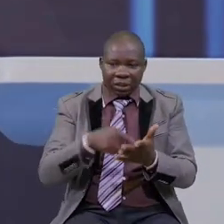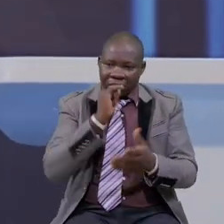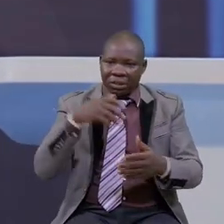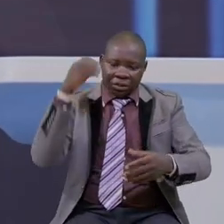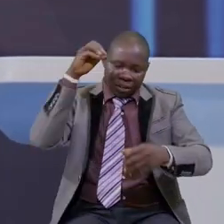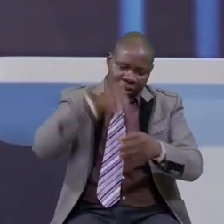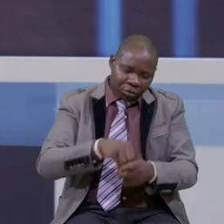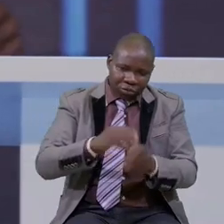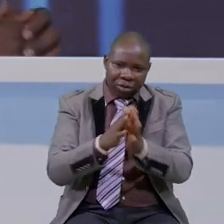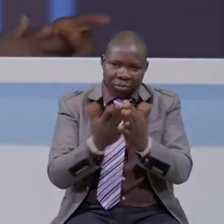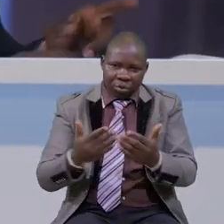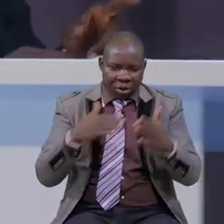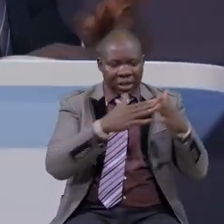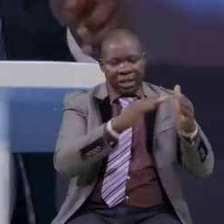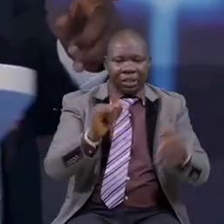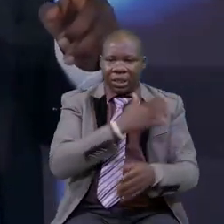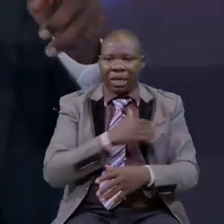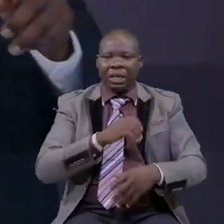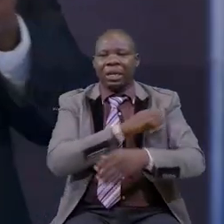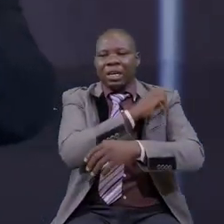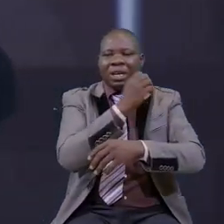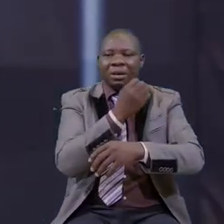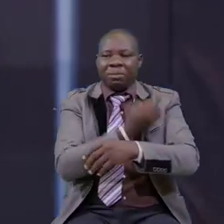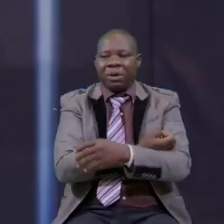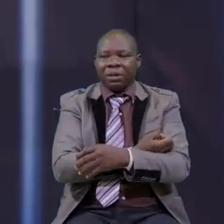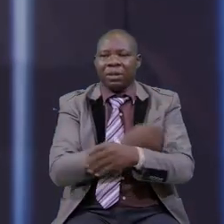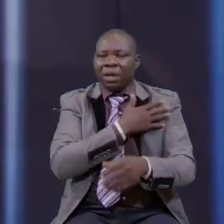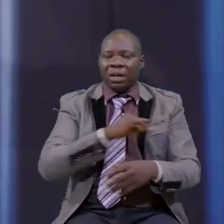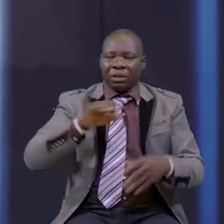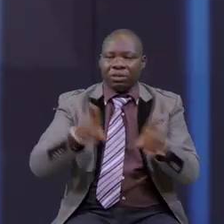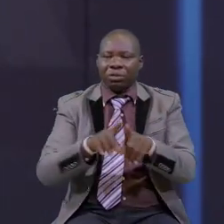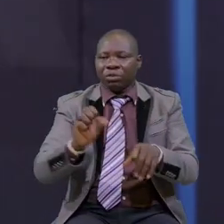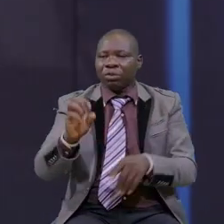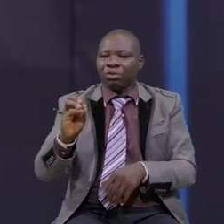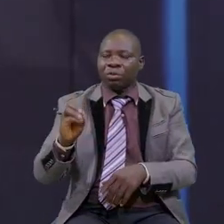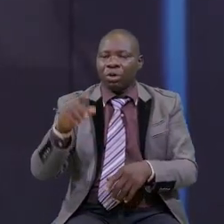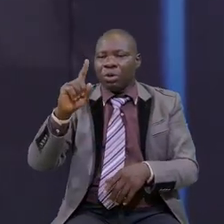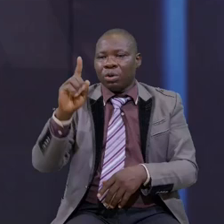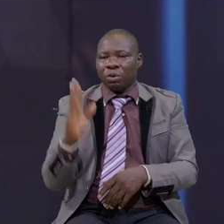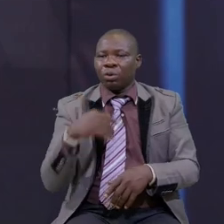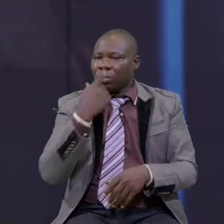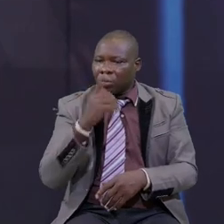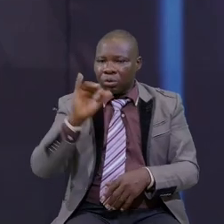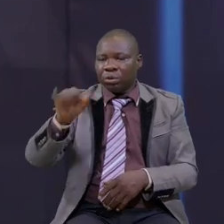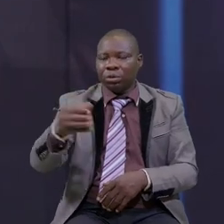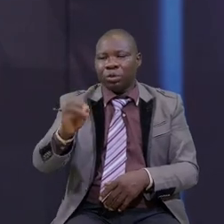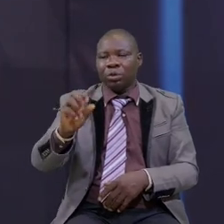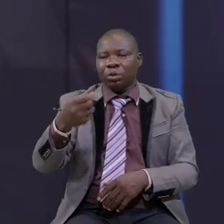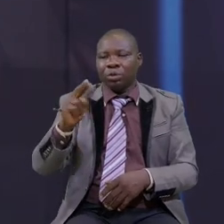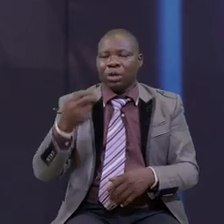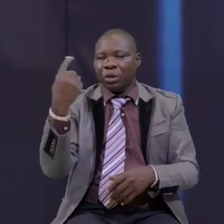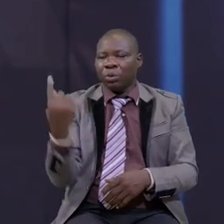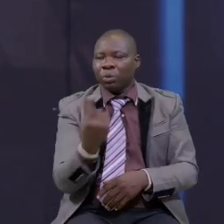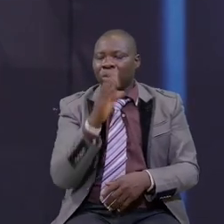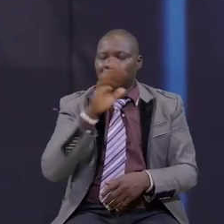qui dirige et revêt de puissance. Alors Dieu a dit à Josué, il dit, fortifie-toi seulement et aie